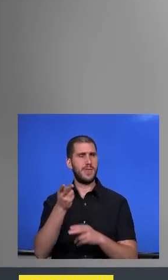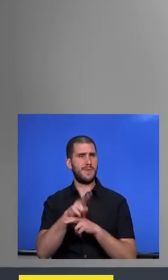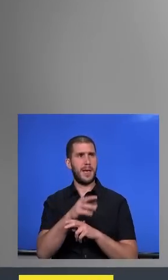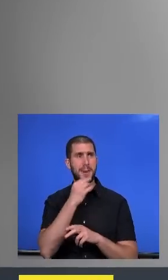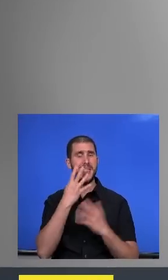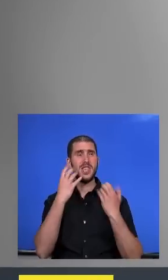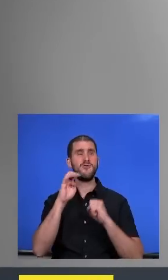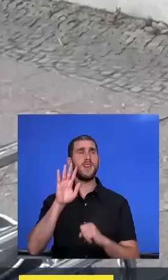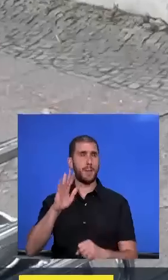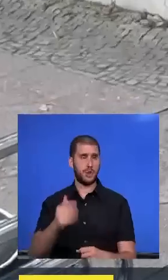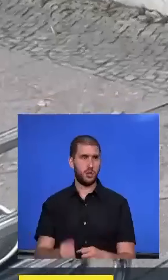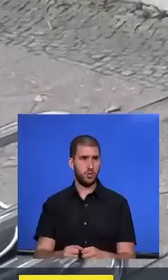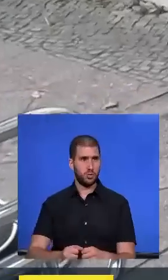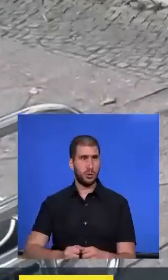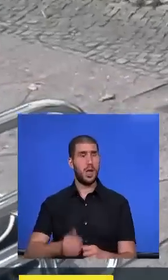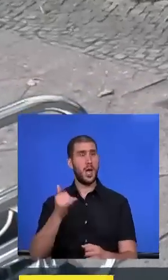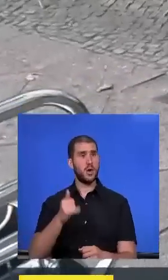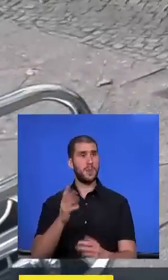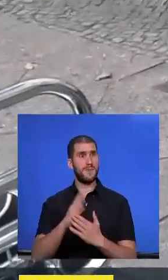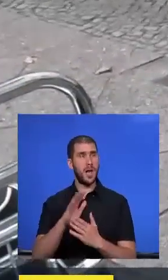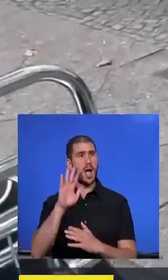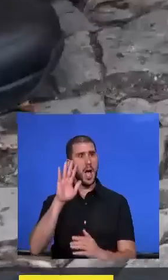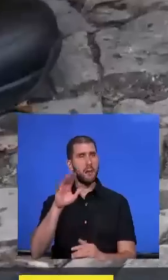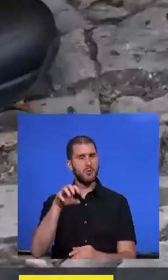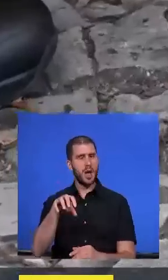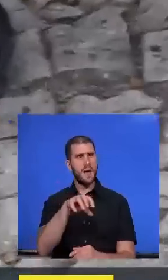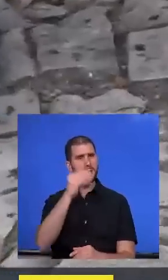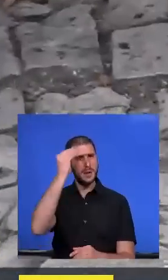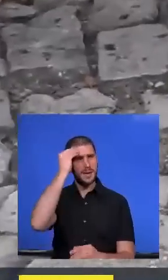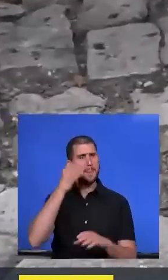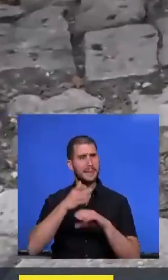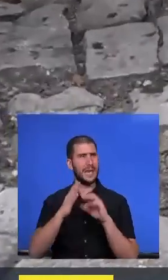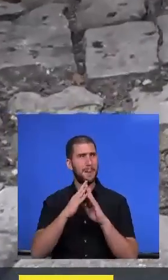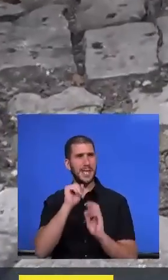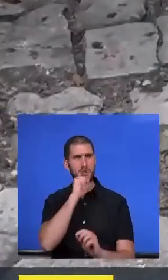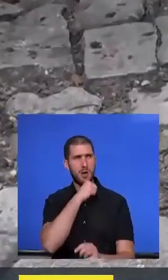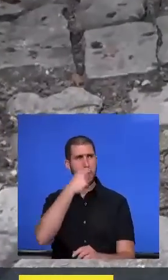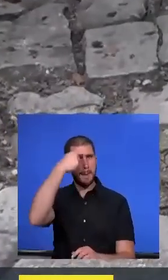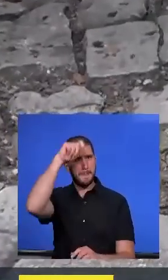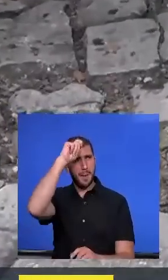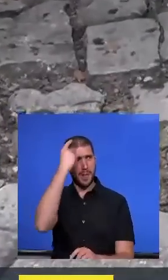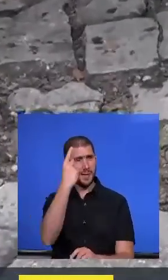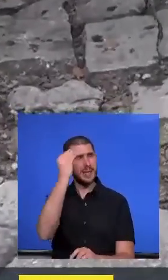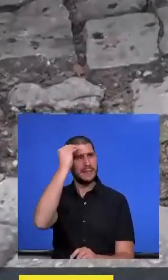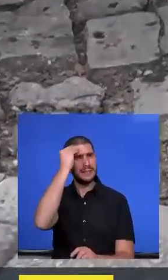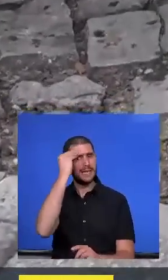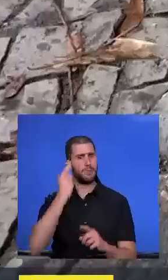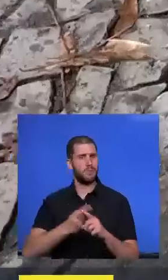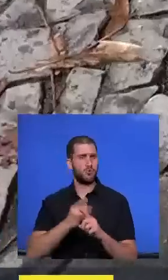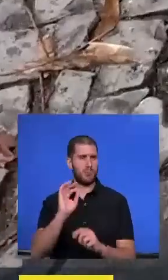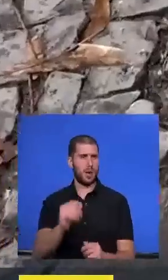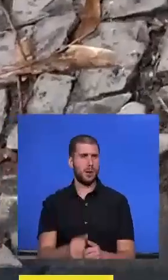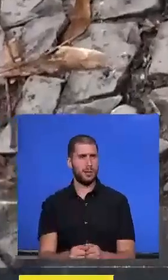בגיל 95. היום מוטבעות חמש אבני נגב בכניסה לביתה הישן בברלין לזכרם של בני משפחתה.